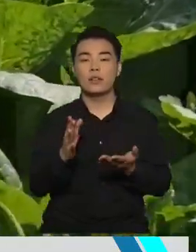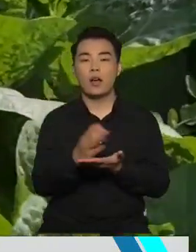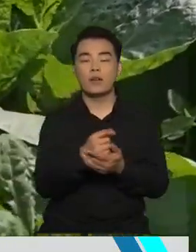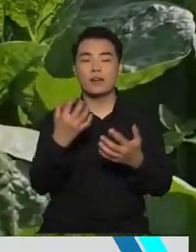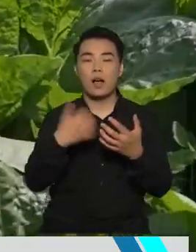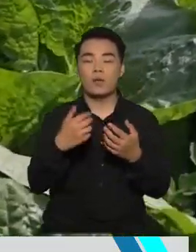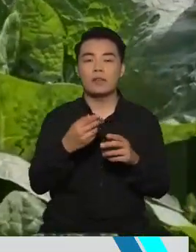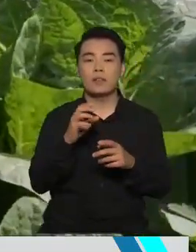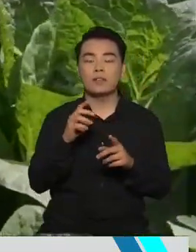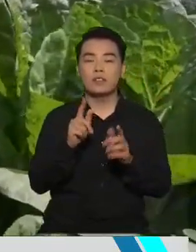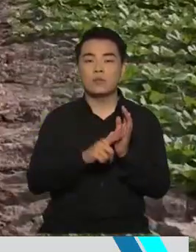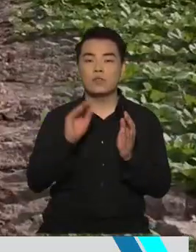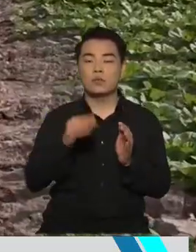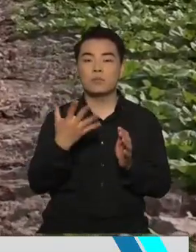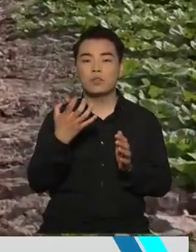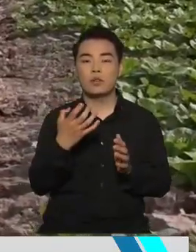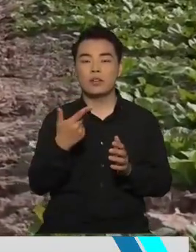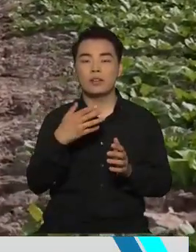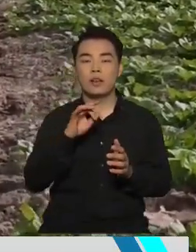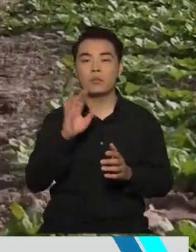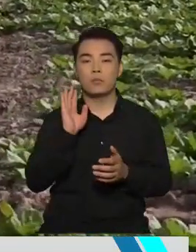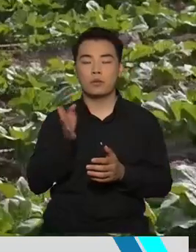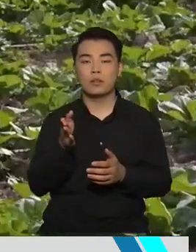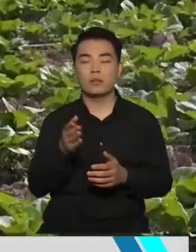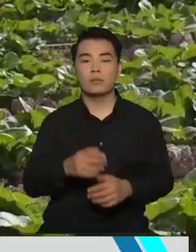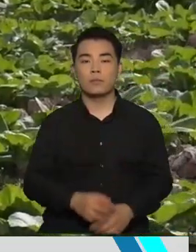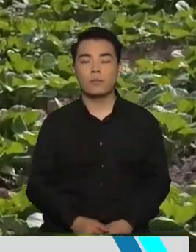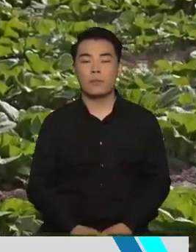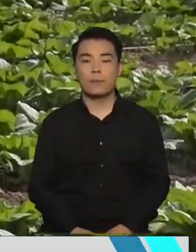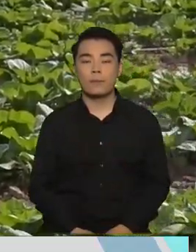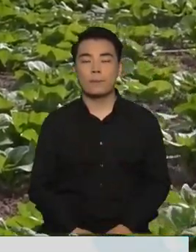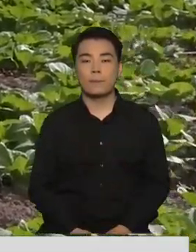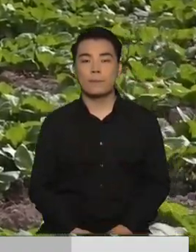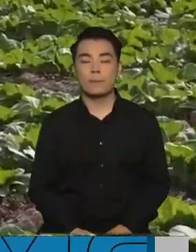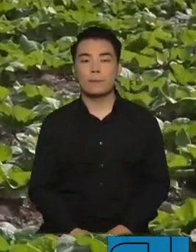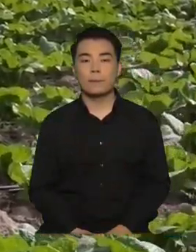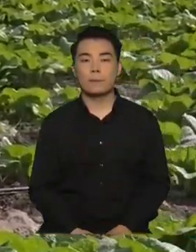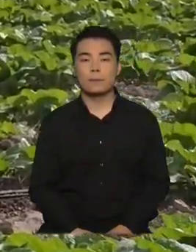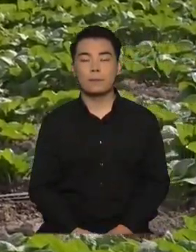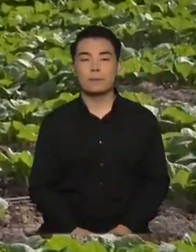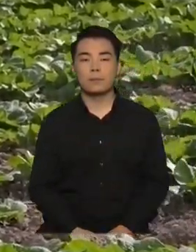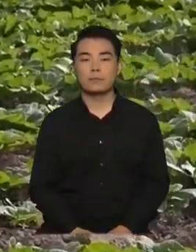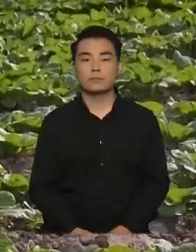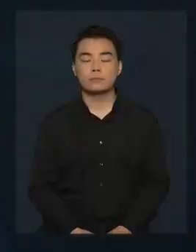капусты 7 540 гектаров. Нуркен Акимхан, Кунсая Курмет, Жбек Жолы.